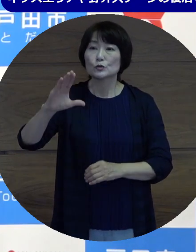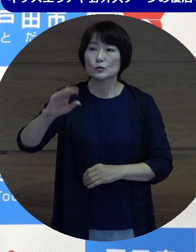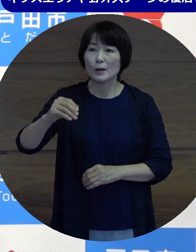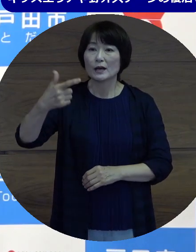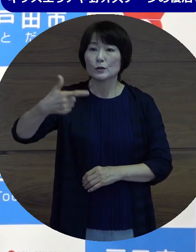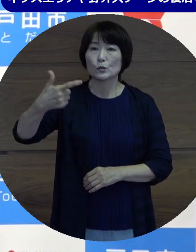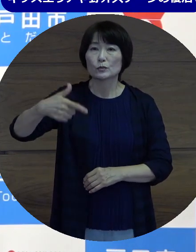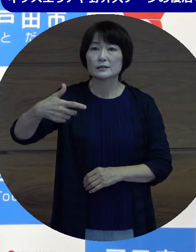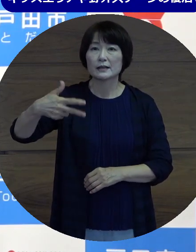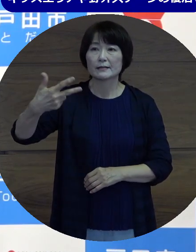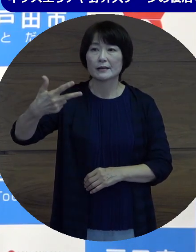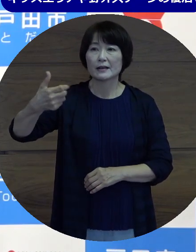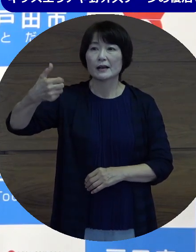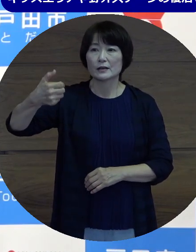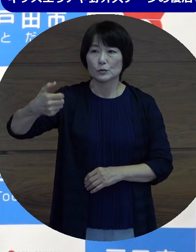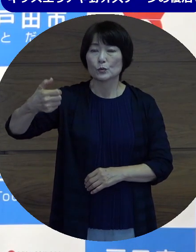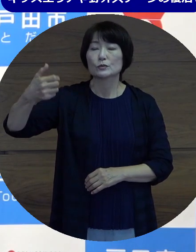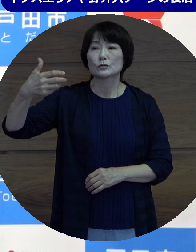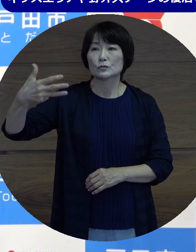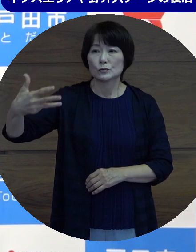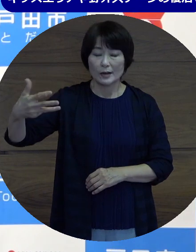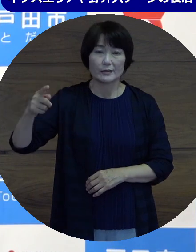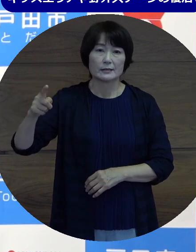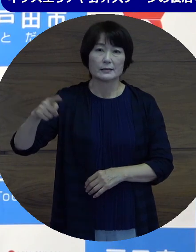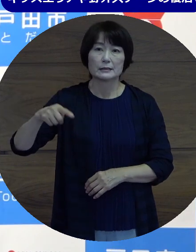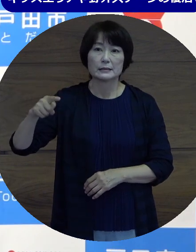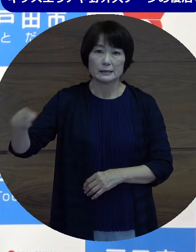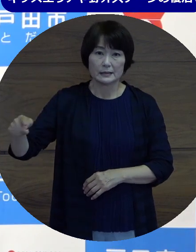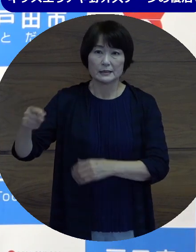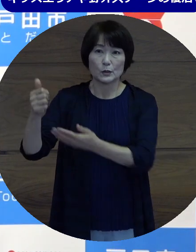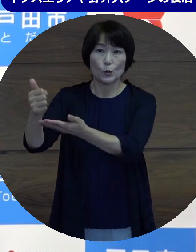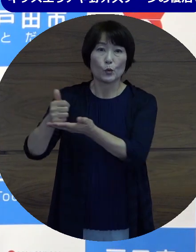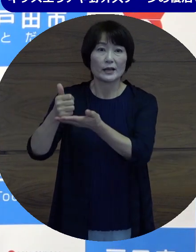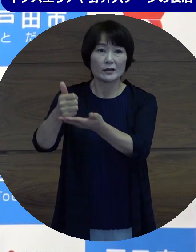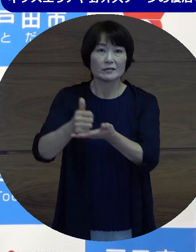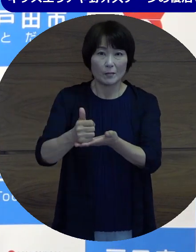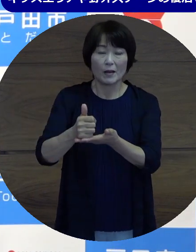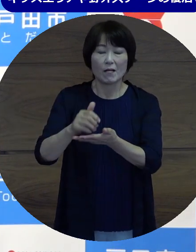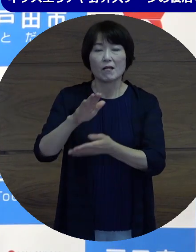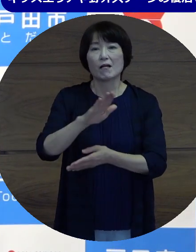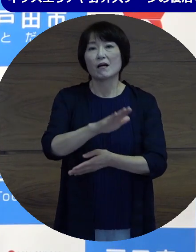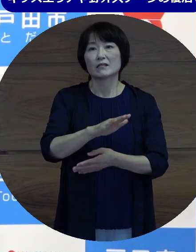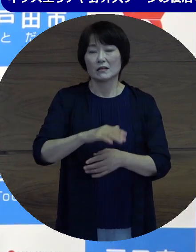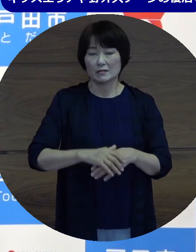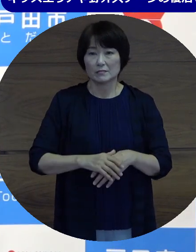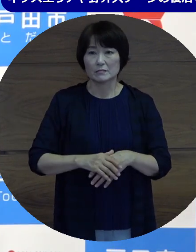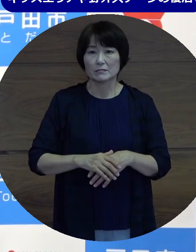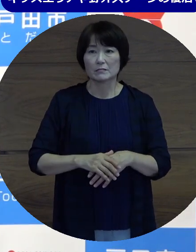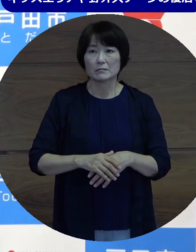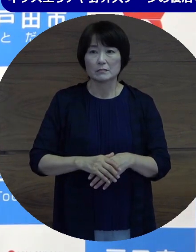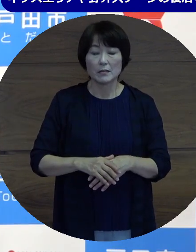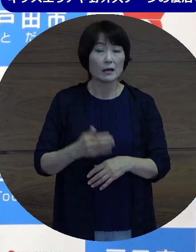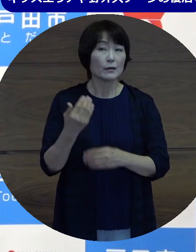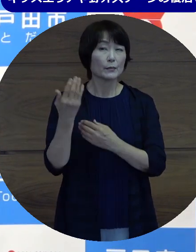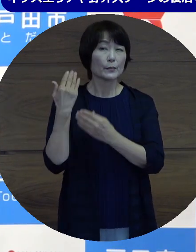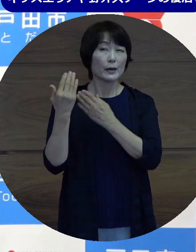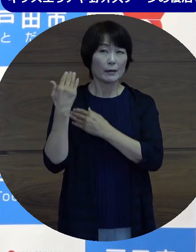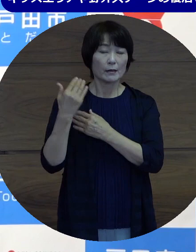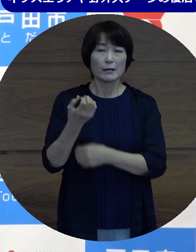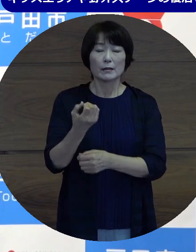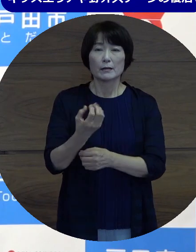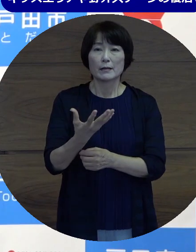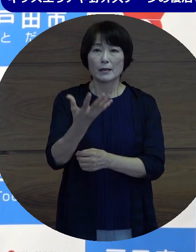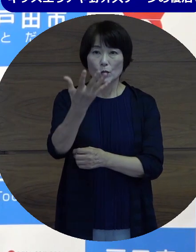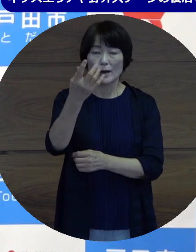96,758人のお客さんにご参加をいただきました。これはコロナ禍前の令和元年